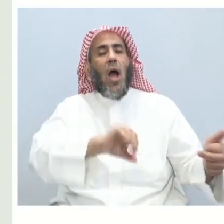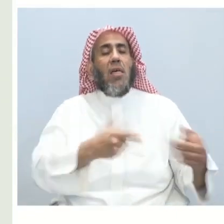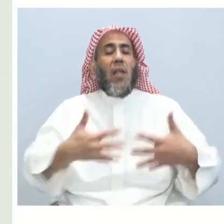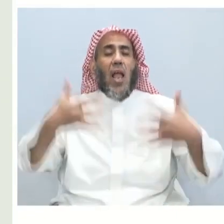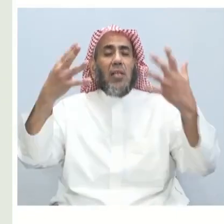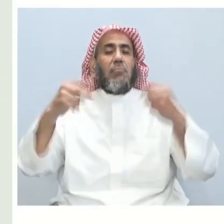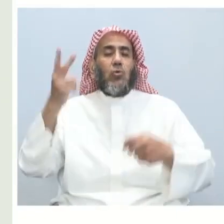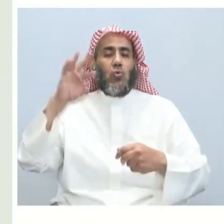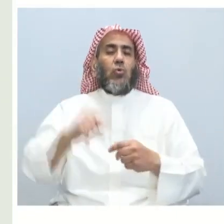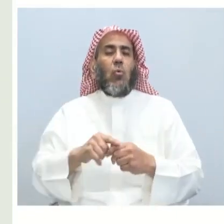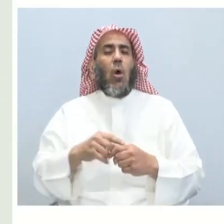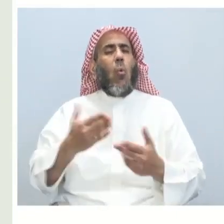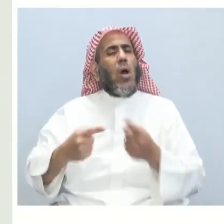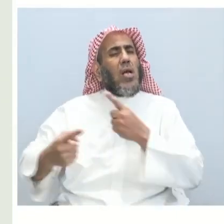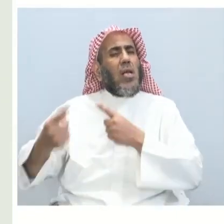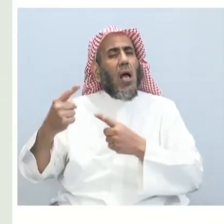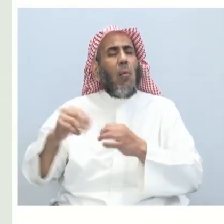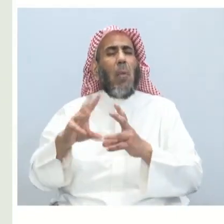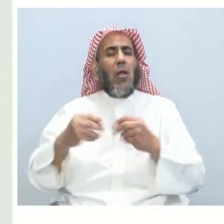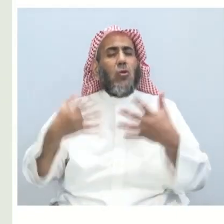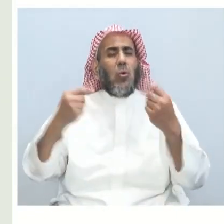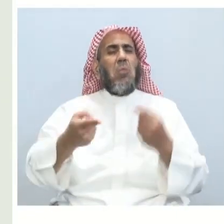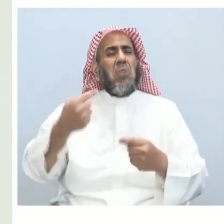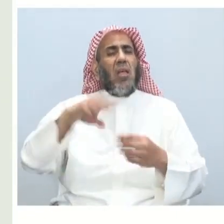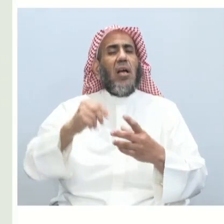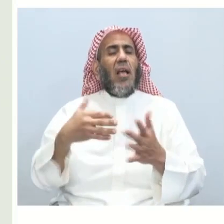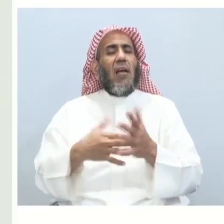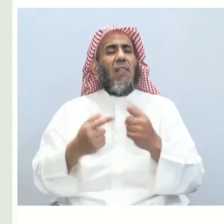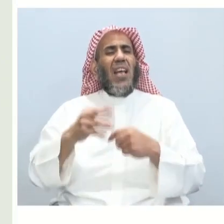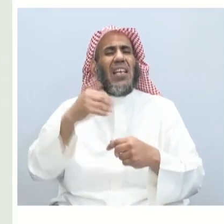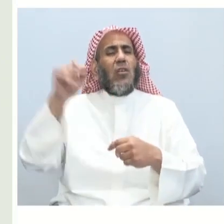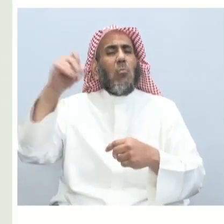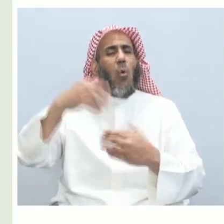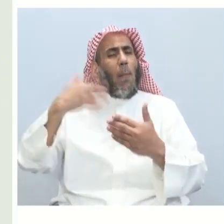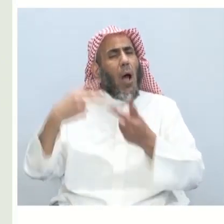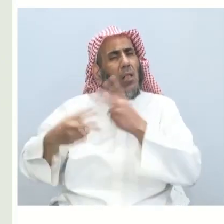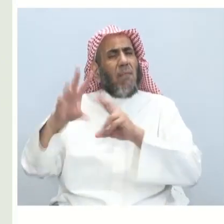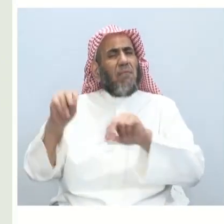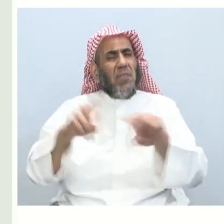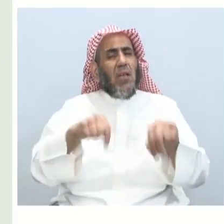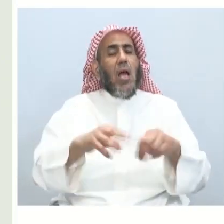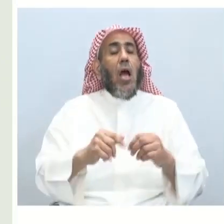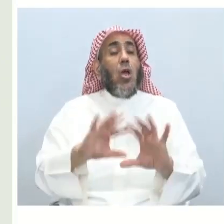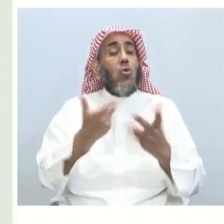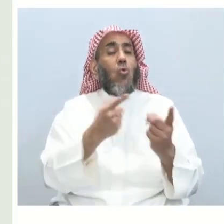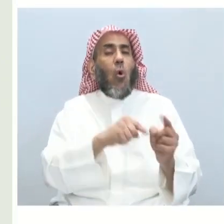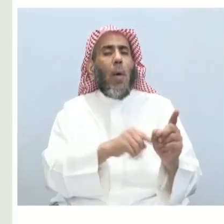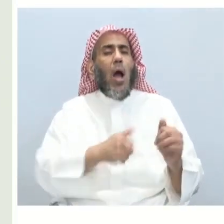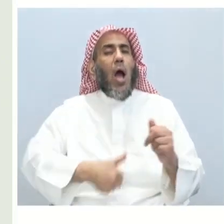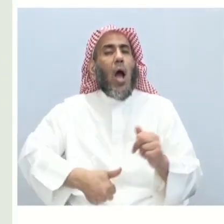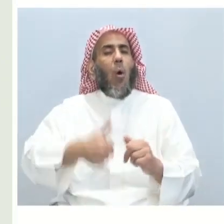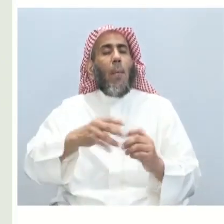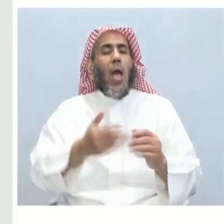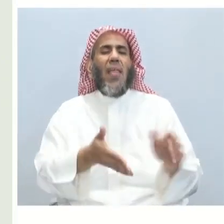السعودي وهو سابق ايضا بعض الشعراء رثى نفسه حتى في الاصر الاموي وما بعد ذلك فيقول ايهما اولى